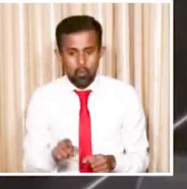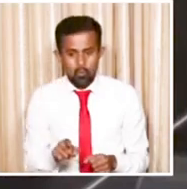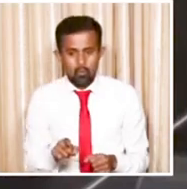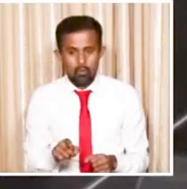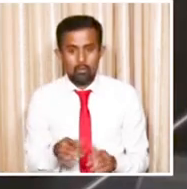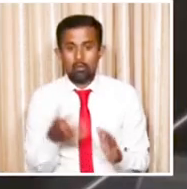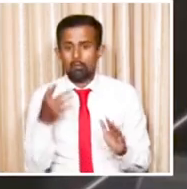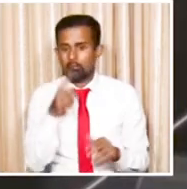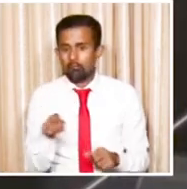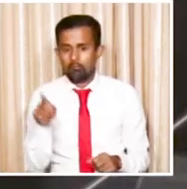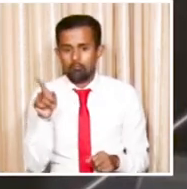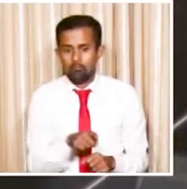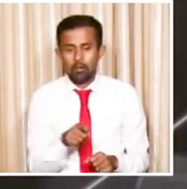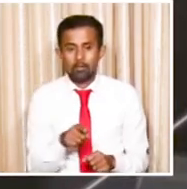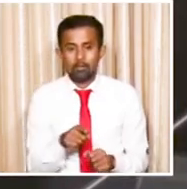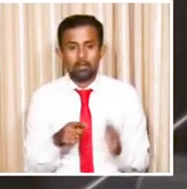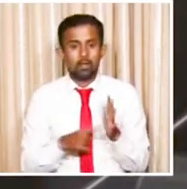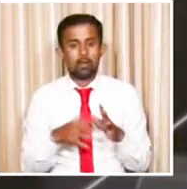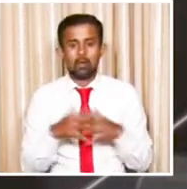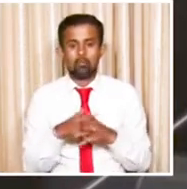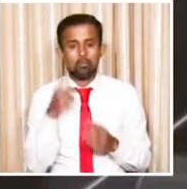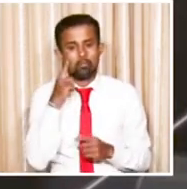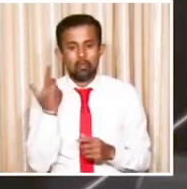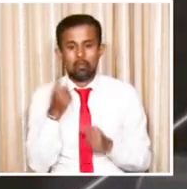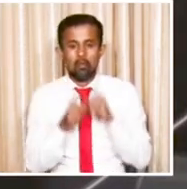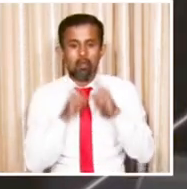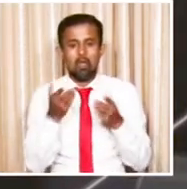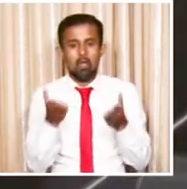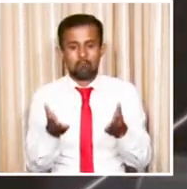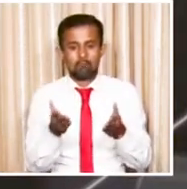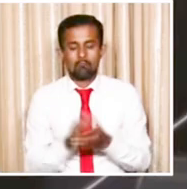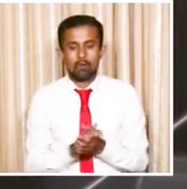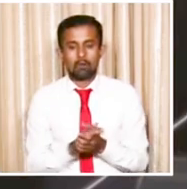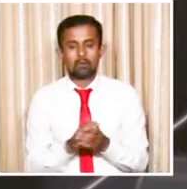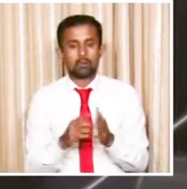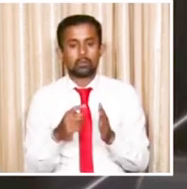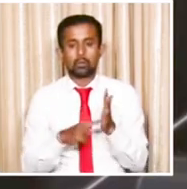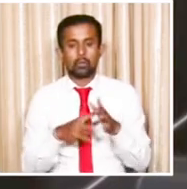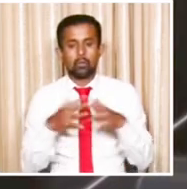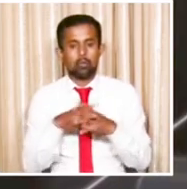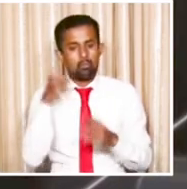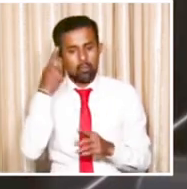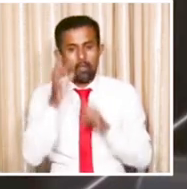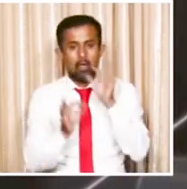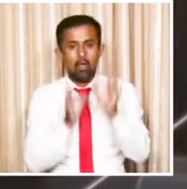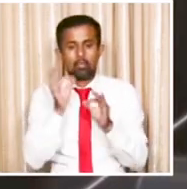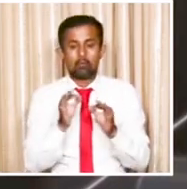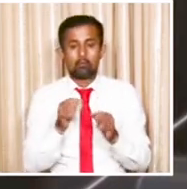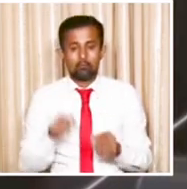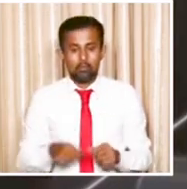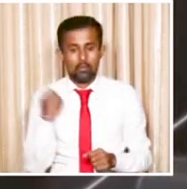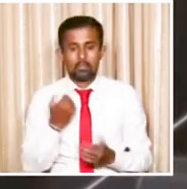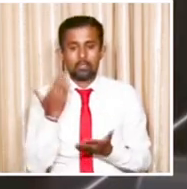ඒක වැරදි කියලා නීතිය නොදන්න කමට කතා කරනවා කාලය අවසන් කරගන්න එතුමගේ නීතිය නොදන්න කම පිළිබඳ කතාවකින් මම මේ කතාව අවසන්